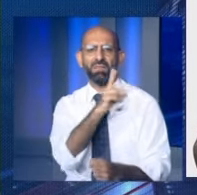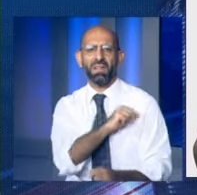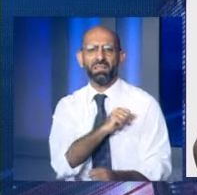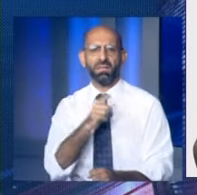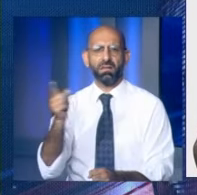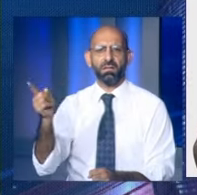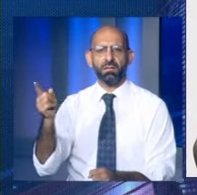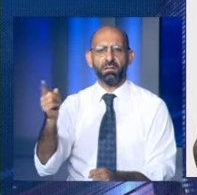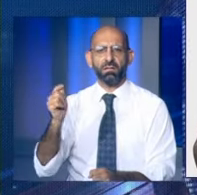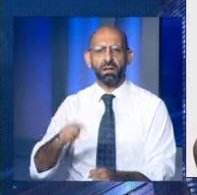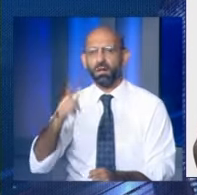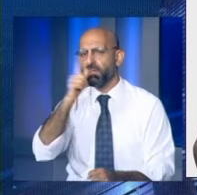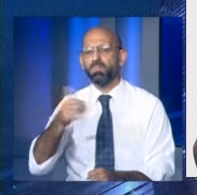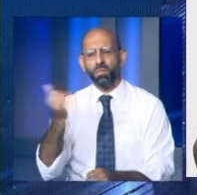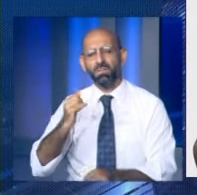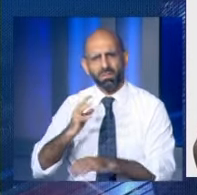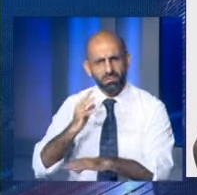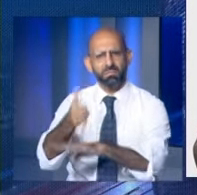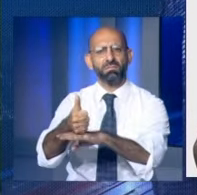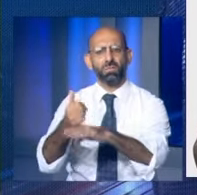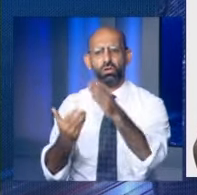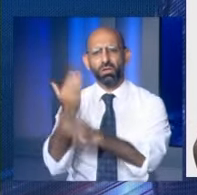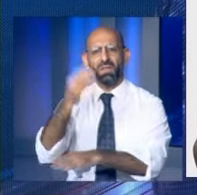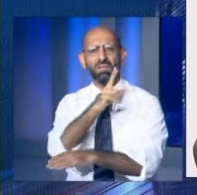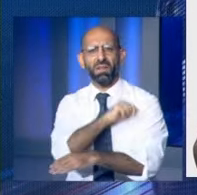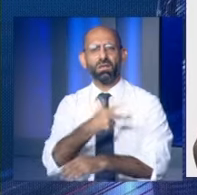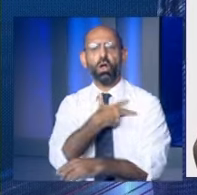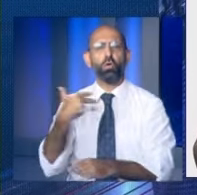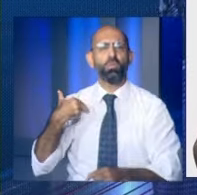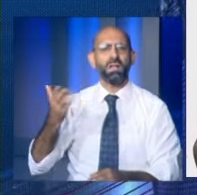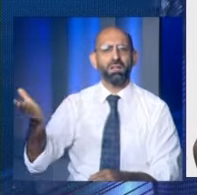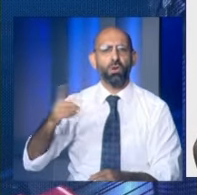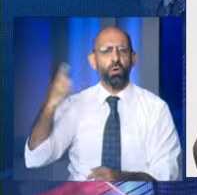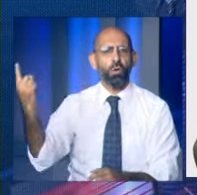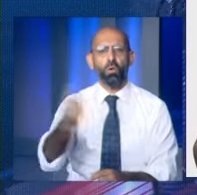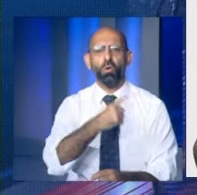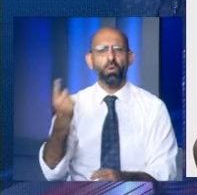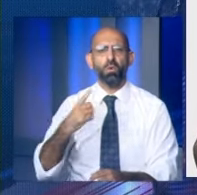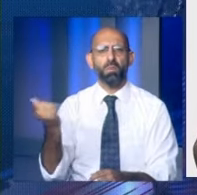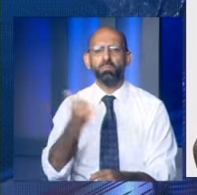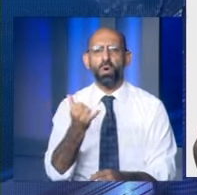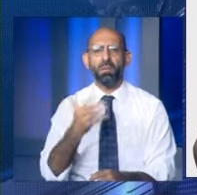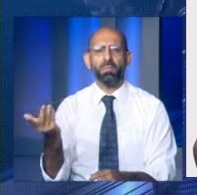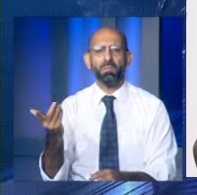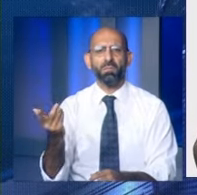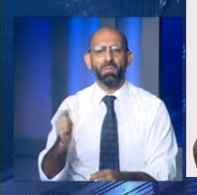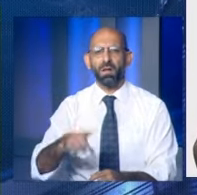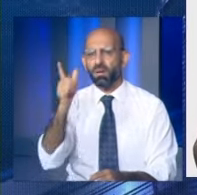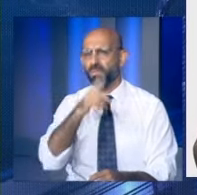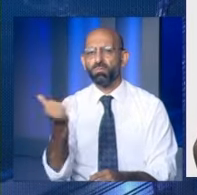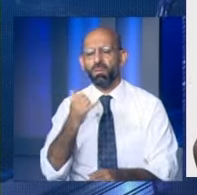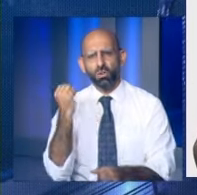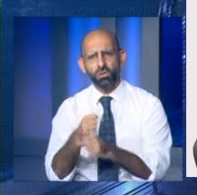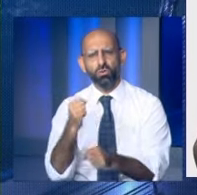المتمثل بوجوب قيام حكومة وفاق وطني تجسد الوحدة الفلسطينية وتأليف قيادة وطنية موحدة تضم الجميع من دون